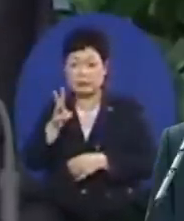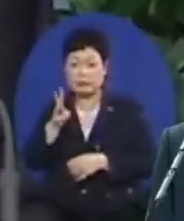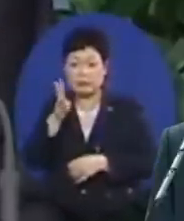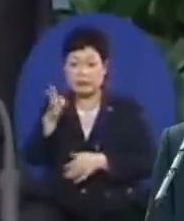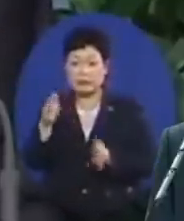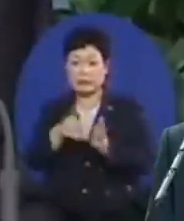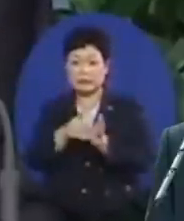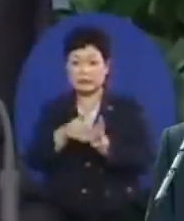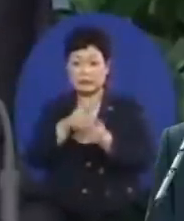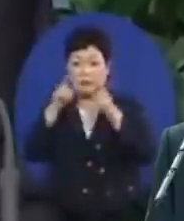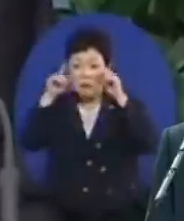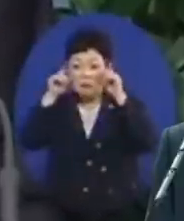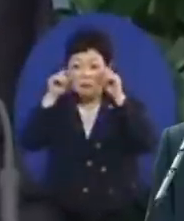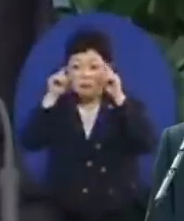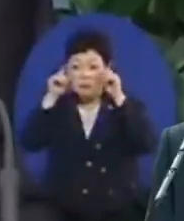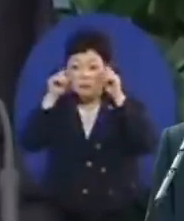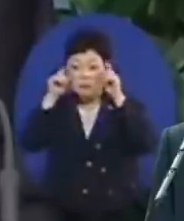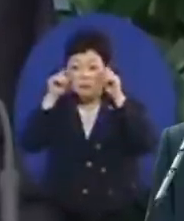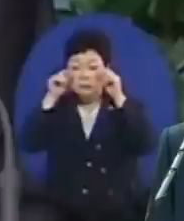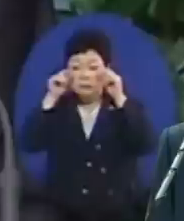4시까지 잠을 못 잡니다.